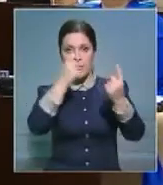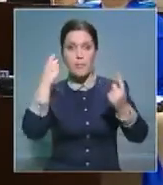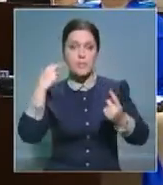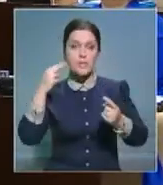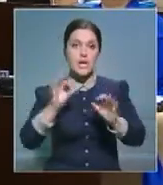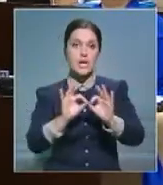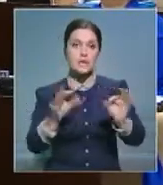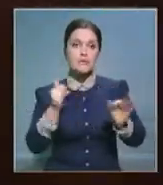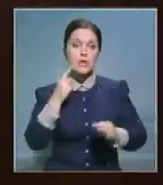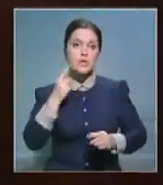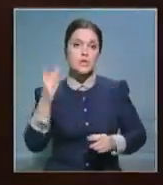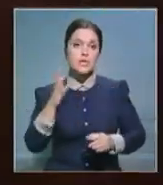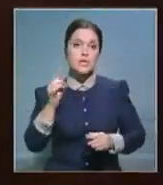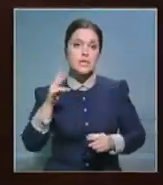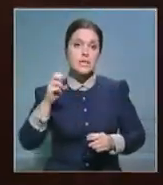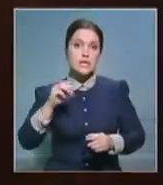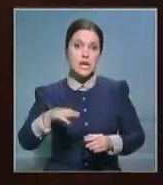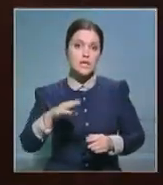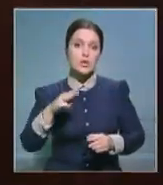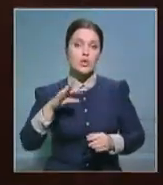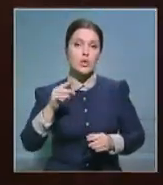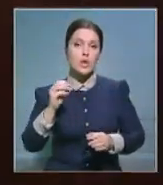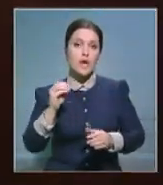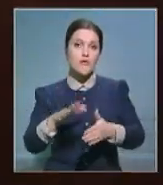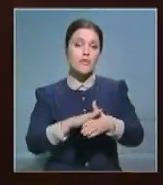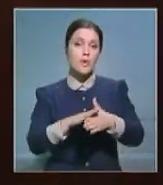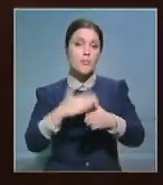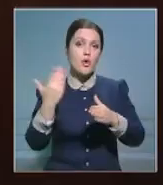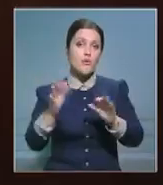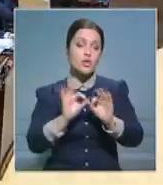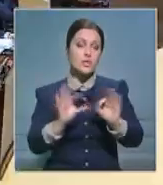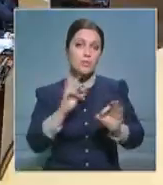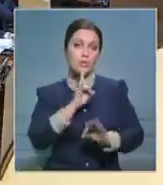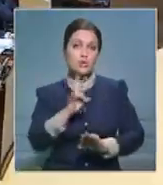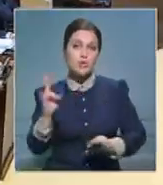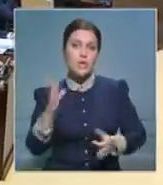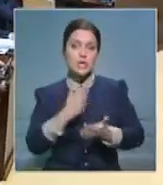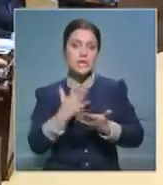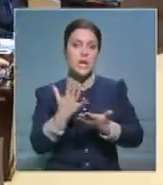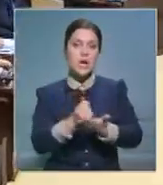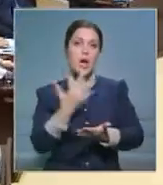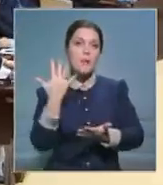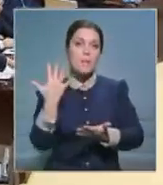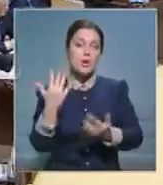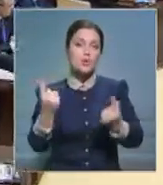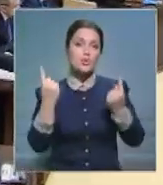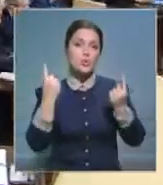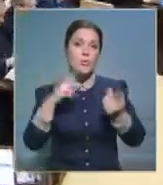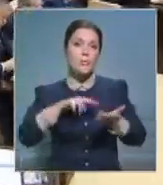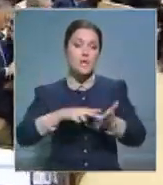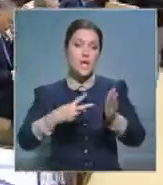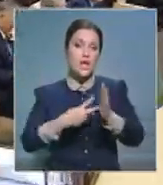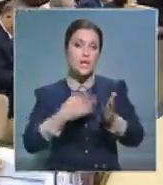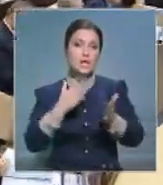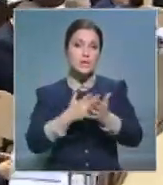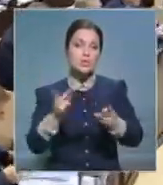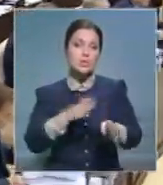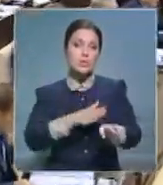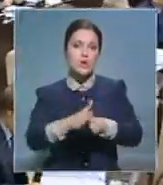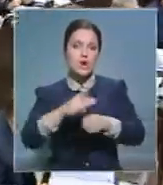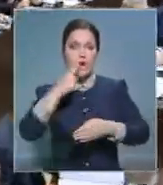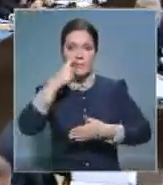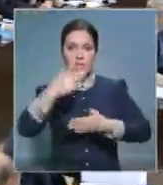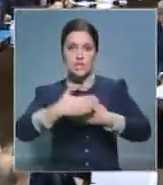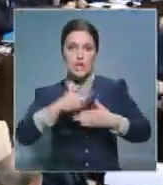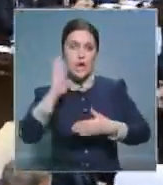высказал сегодня спикер Сената Касым-Жомарт Токаев. По его словам, Нурсултан Назарбаев определил 5 масштабных задач, которые необходимо реализовать уже в